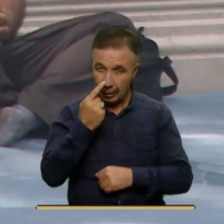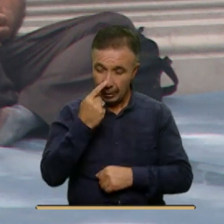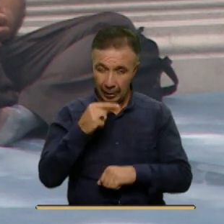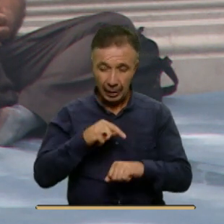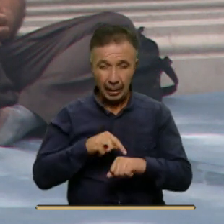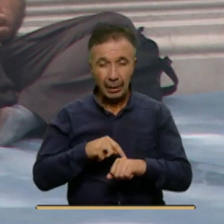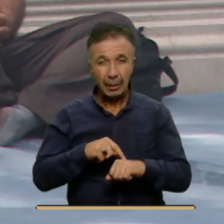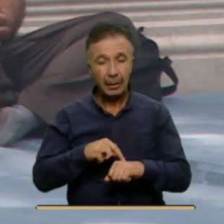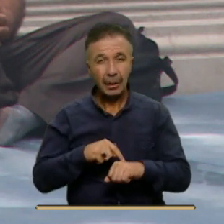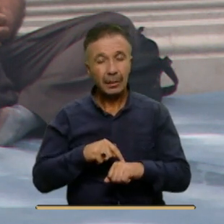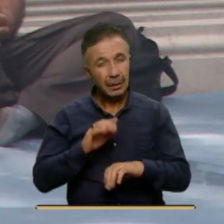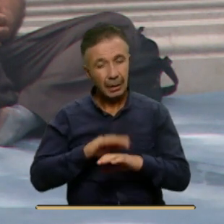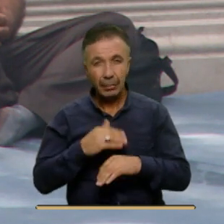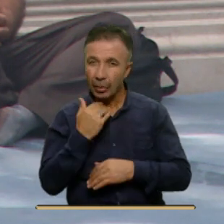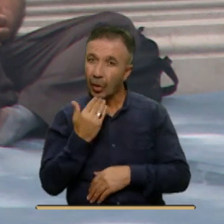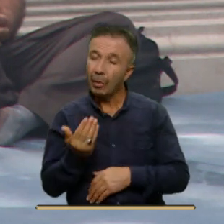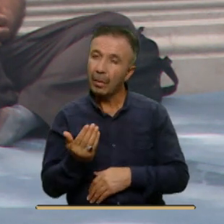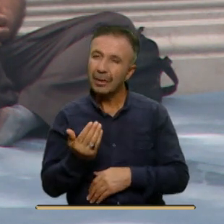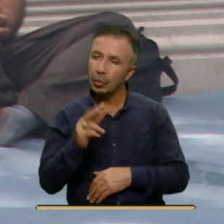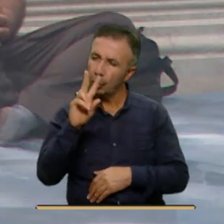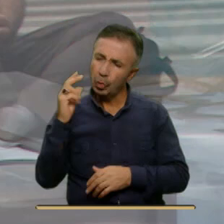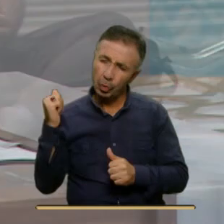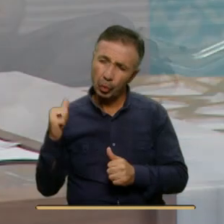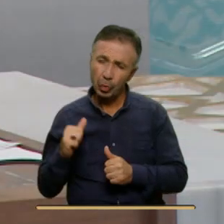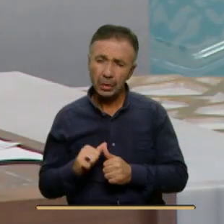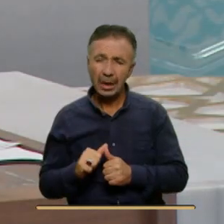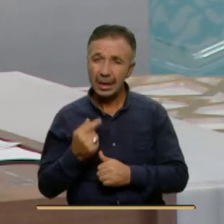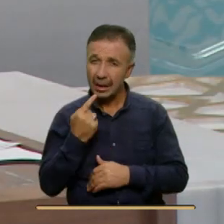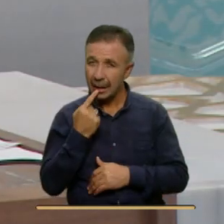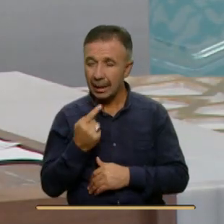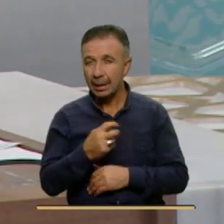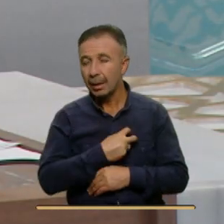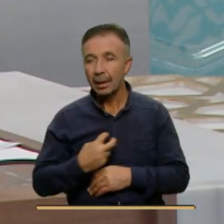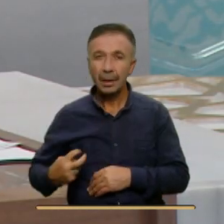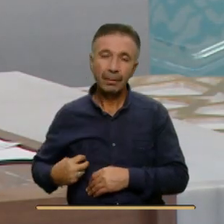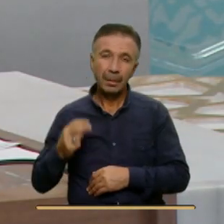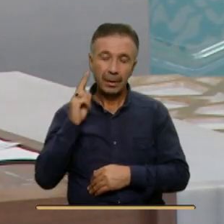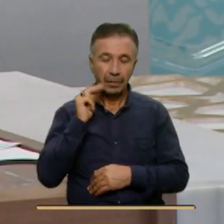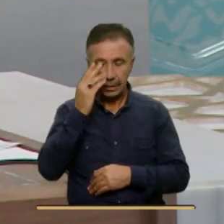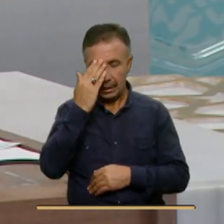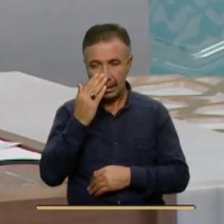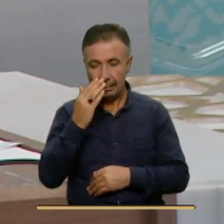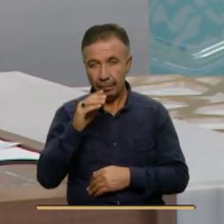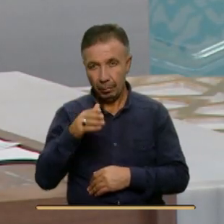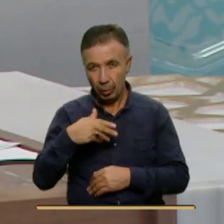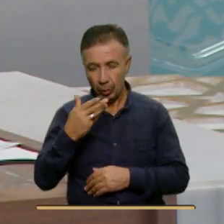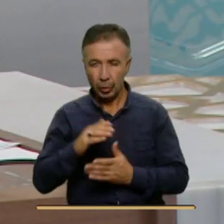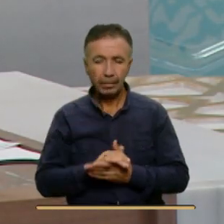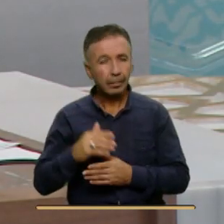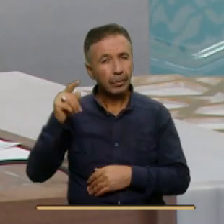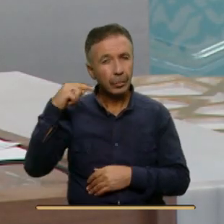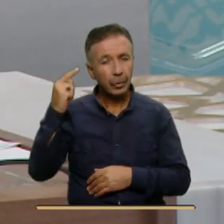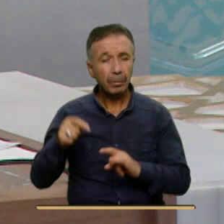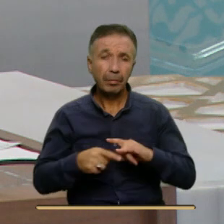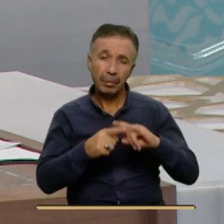Vallahi iman etmiş olmaz. Üç kere böyle buyurdu Efendimiz sallallahu aleyhi ve sellem. Düşünün,